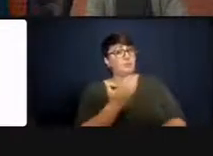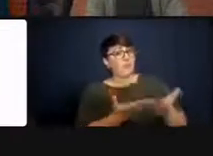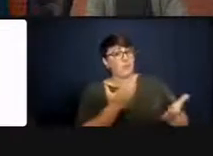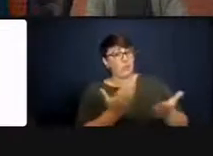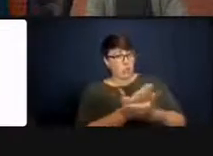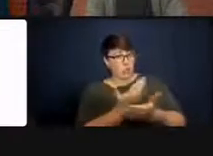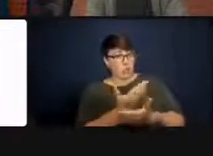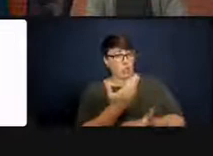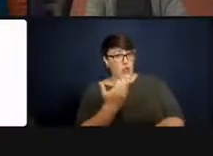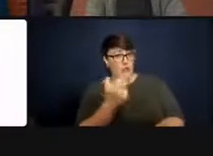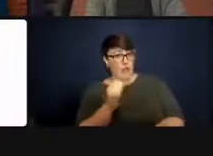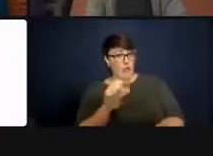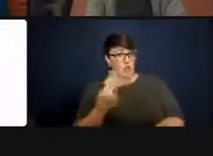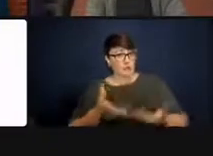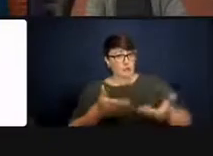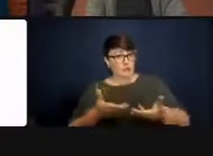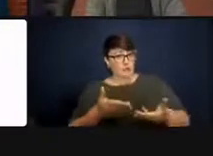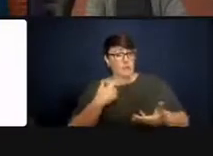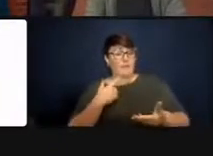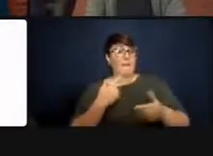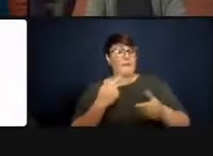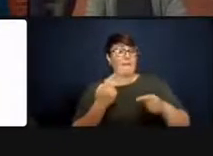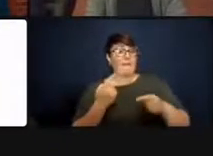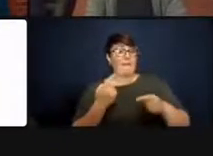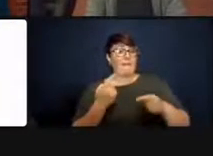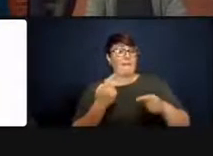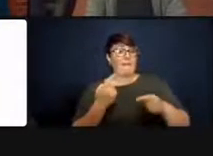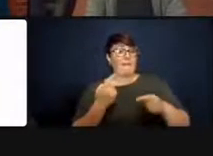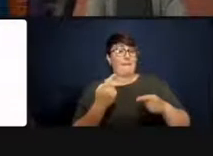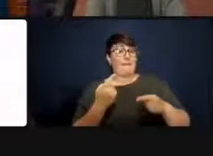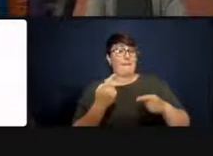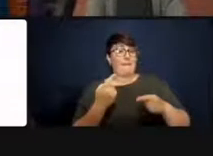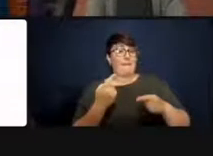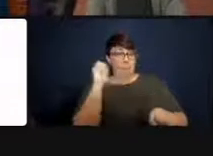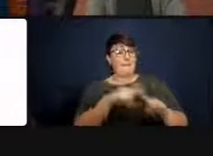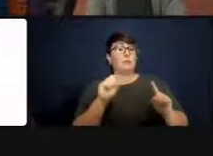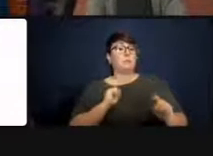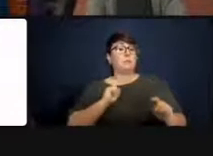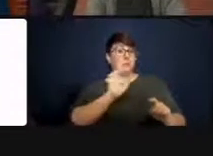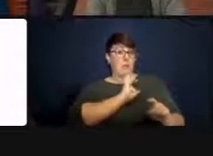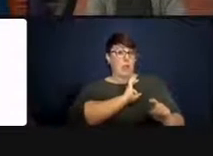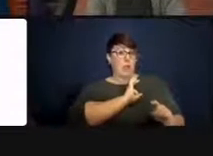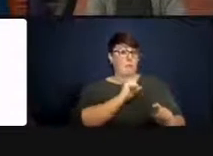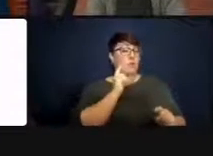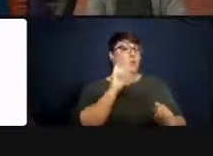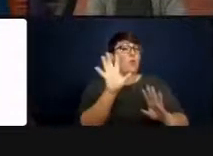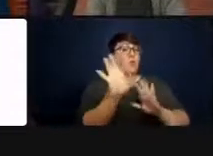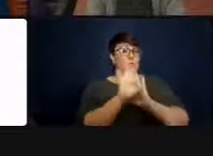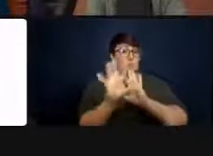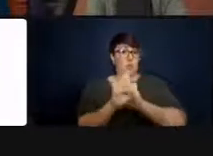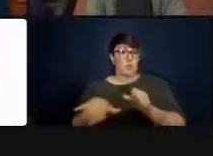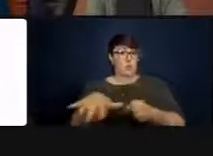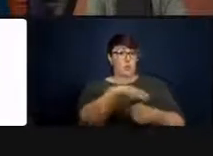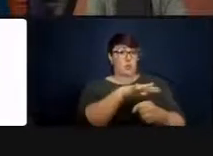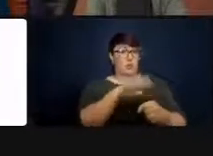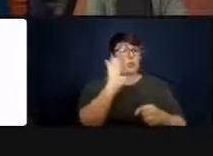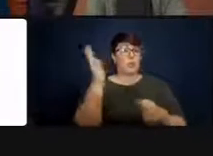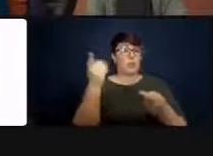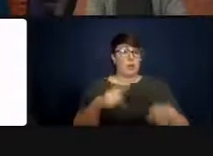Wafanyakazi wengine wataongezwa kufikia mwanzo wa mwaka,